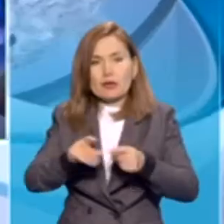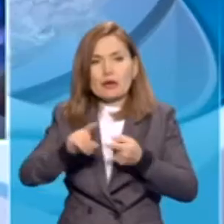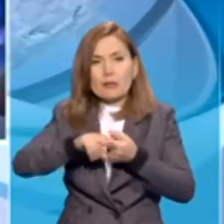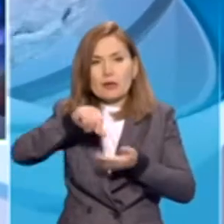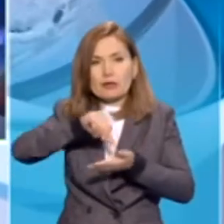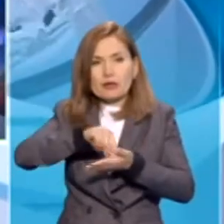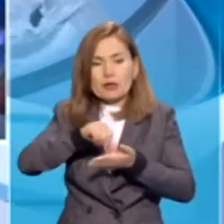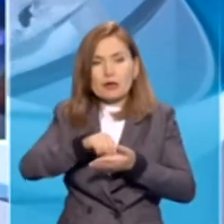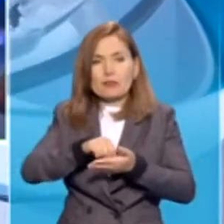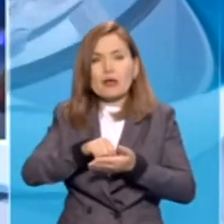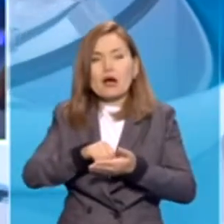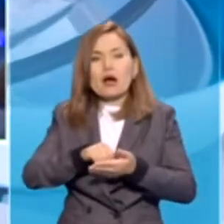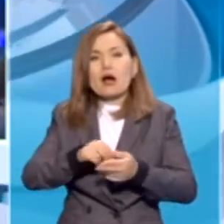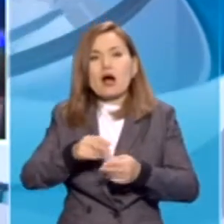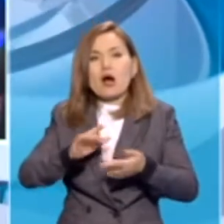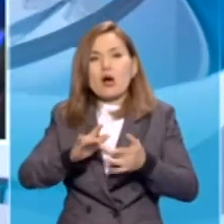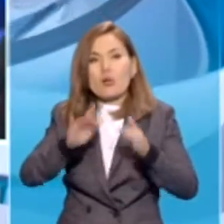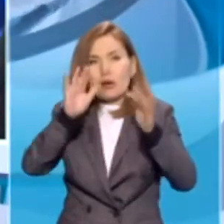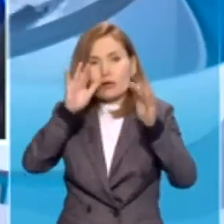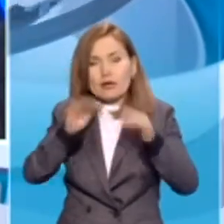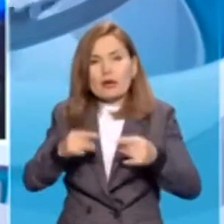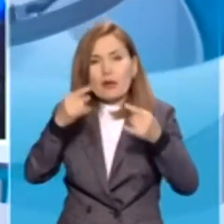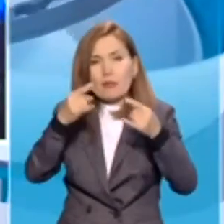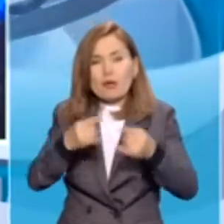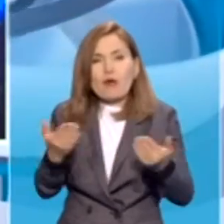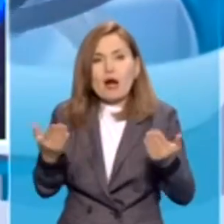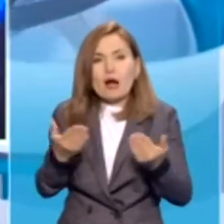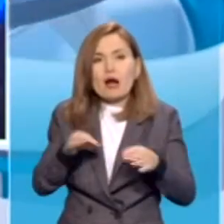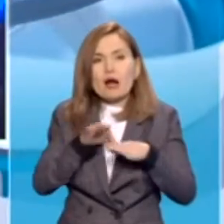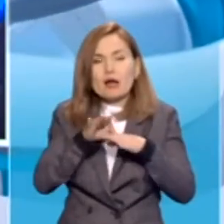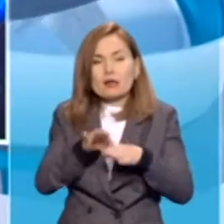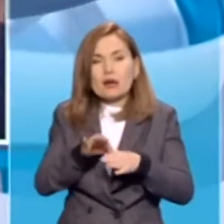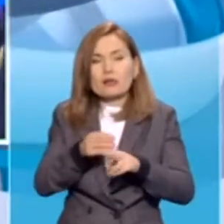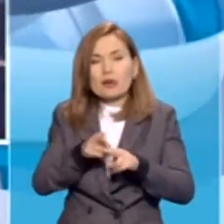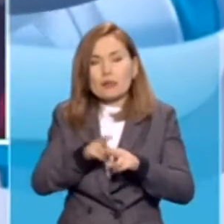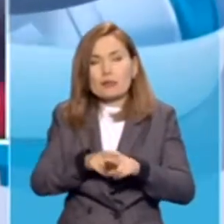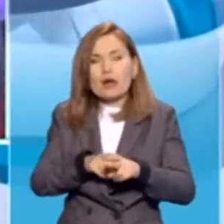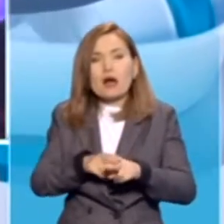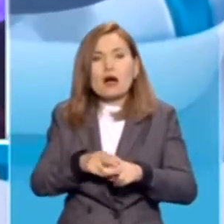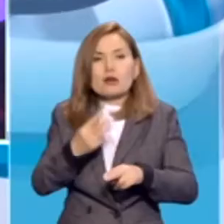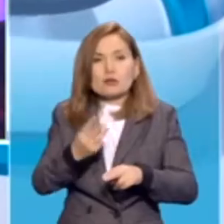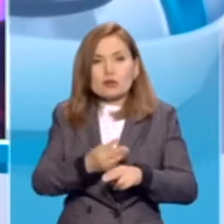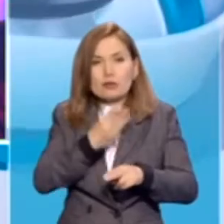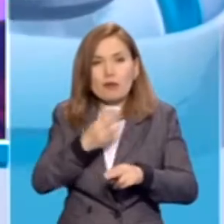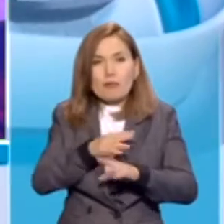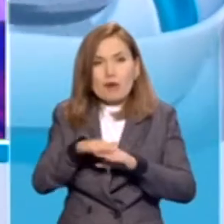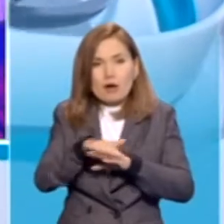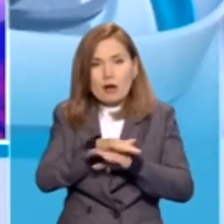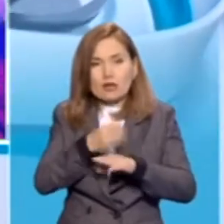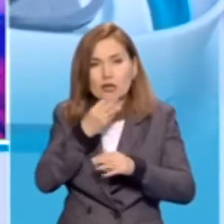шығады. Саламат, онлайн марафон қалай өтіп жатыр? Таңертең мен көргендегідей көңілге сақталды ма?